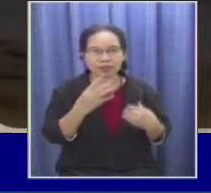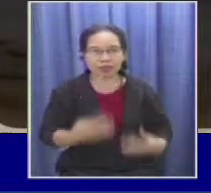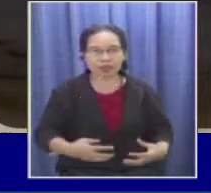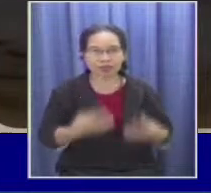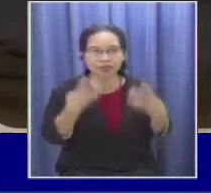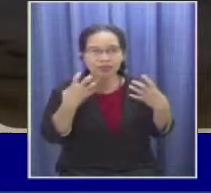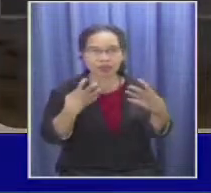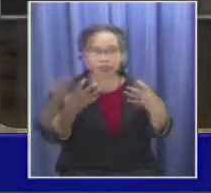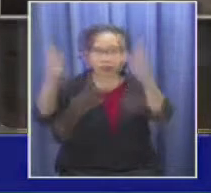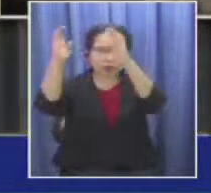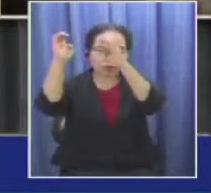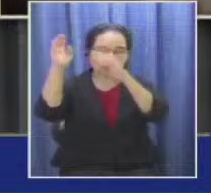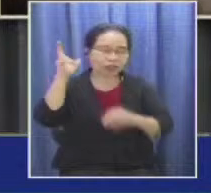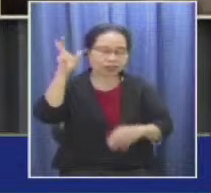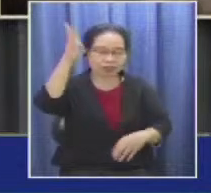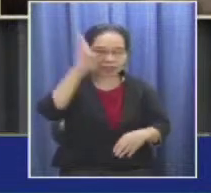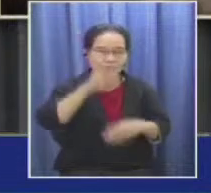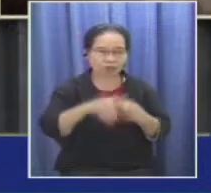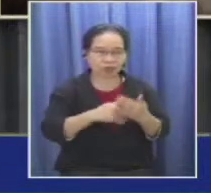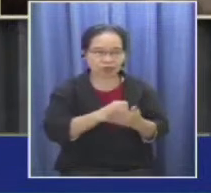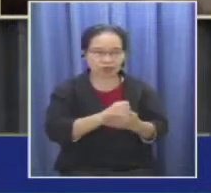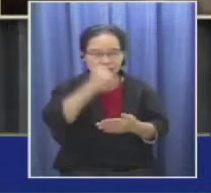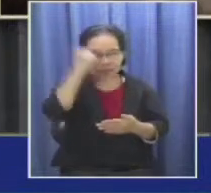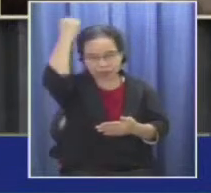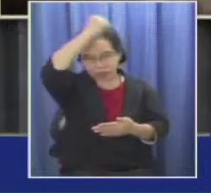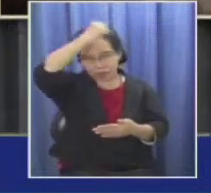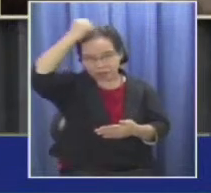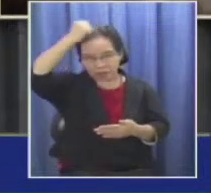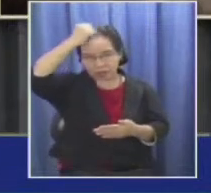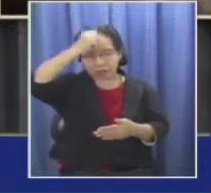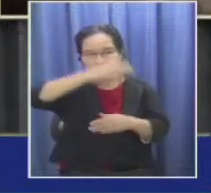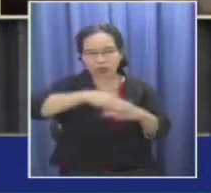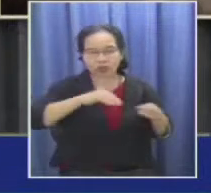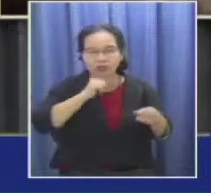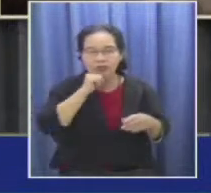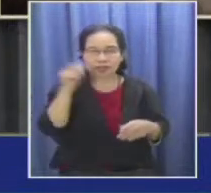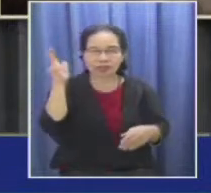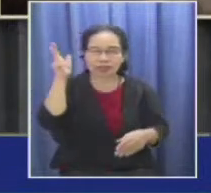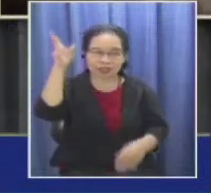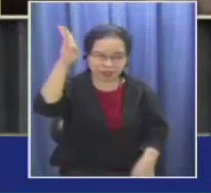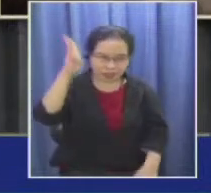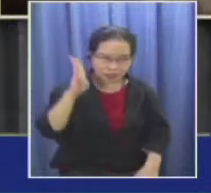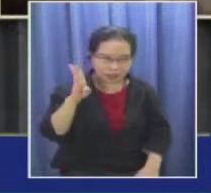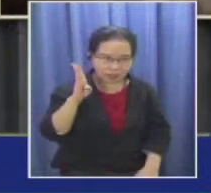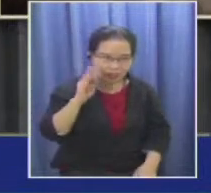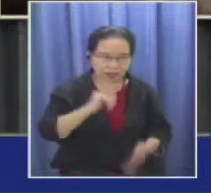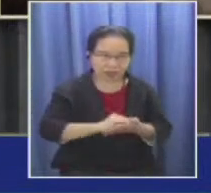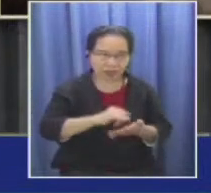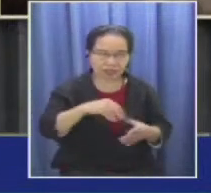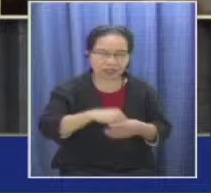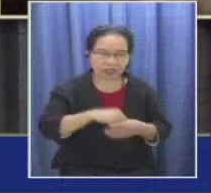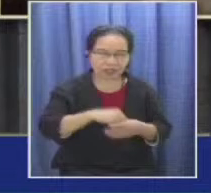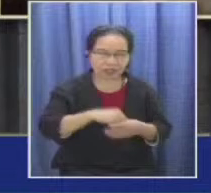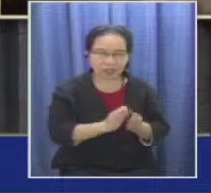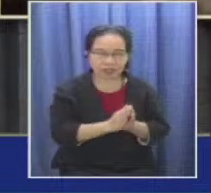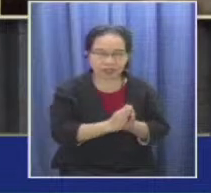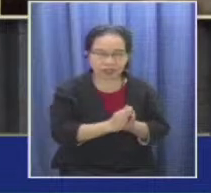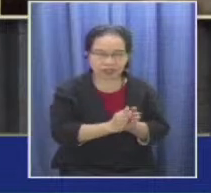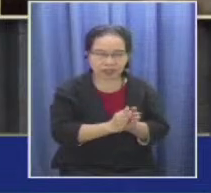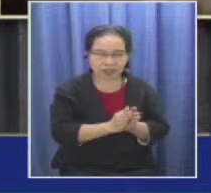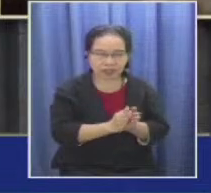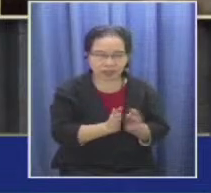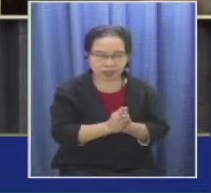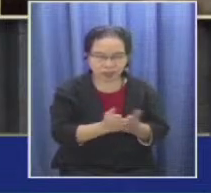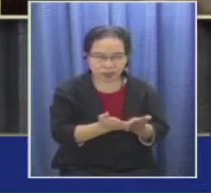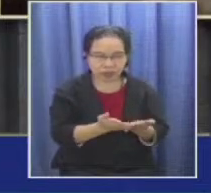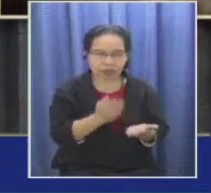kokobone kakana ne buafu abufuo ne anokuro nkonkonsa ne nsekrudie ne abususem ka yenum nyina wo